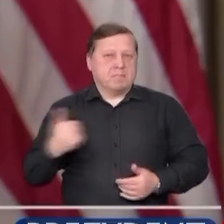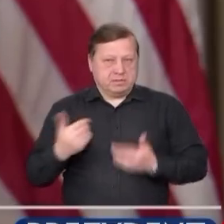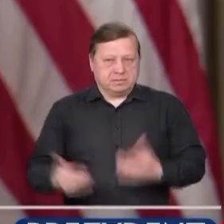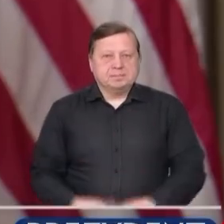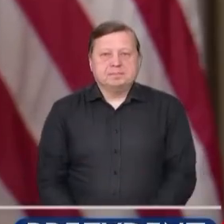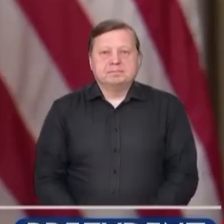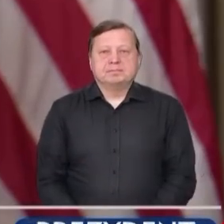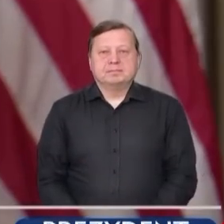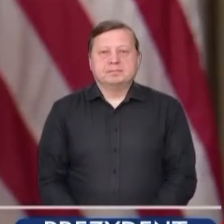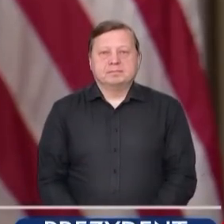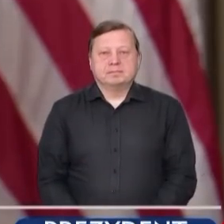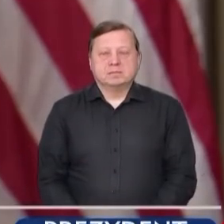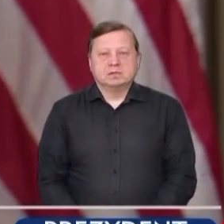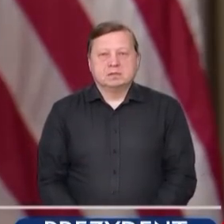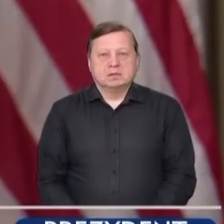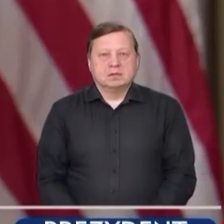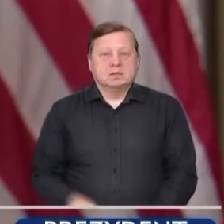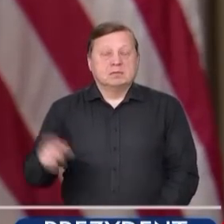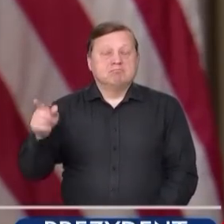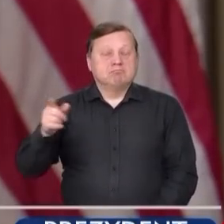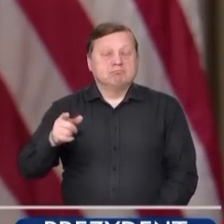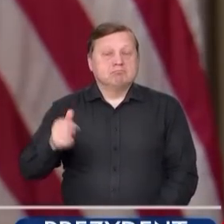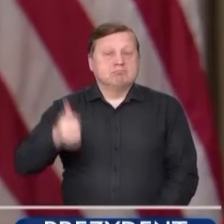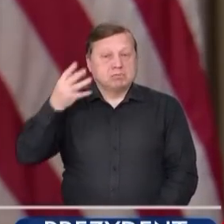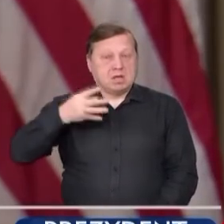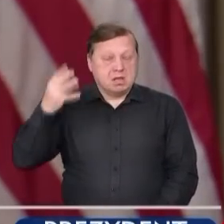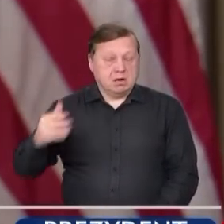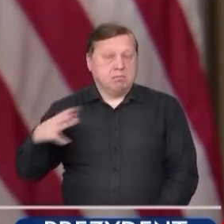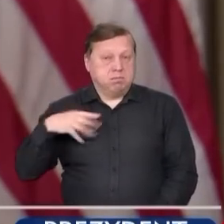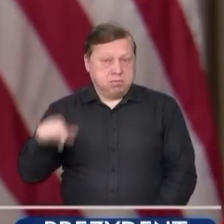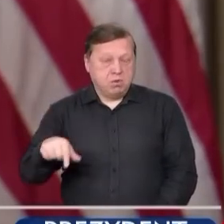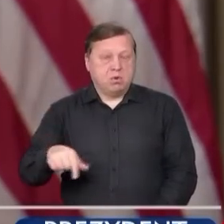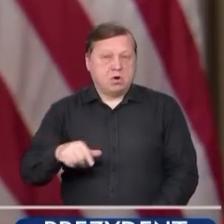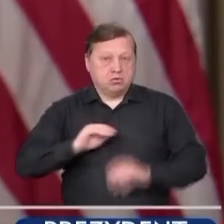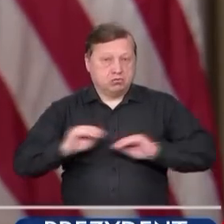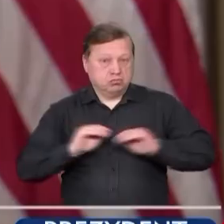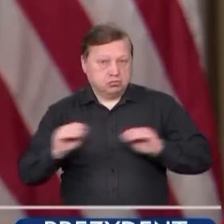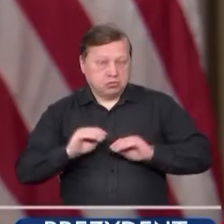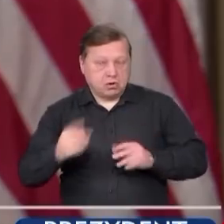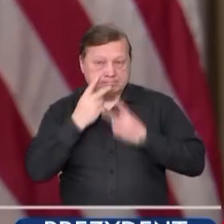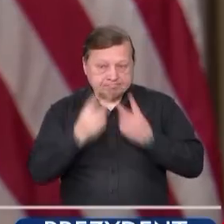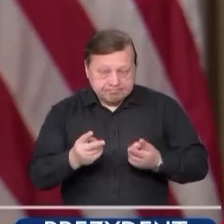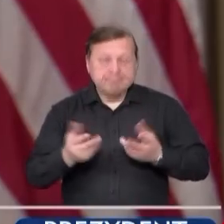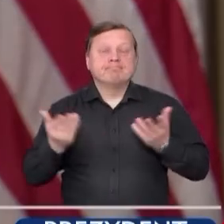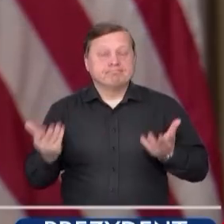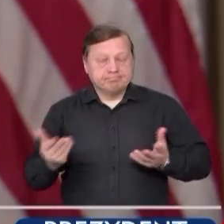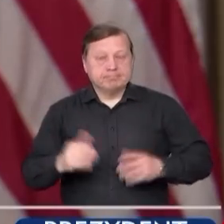zbrojnych. Generał obejrzał nasze szkolenie. Także odbyliśmy